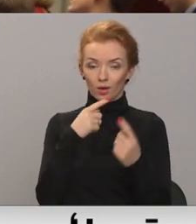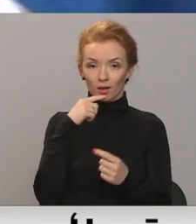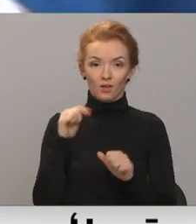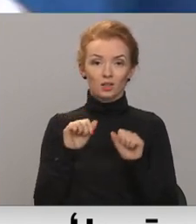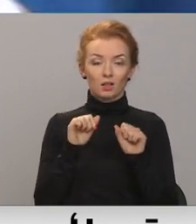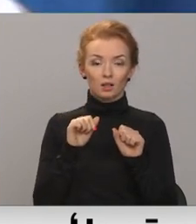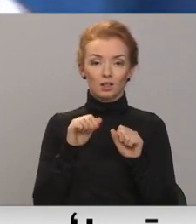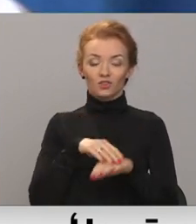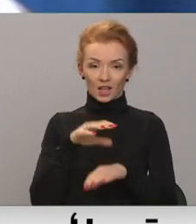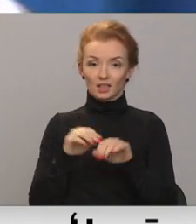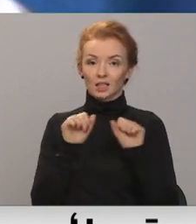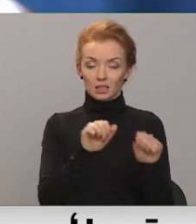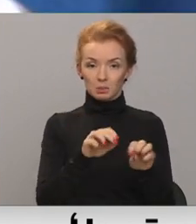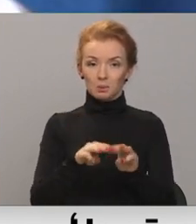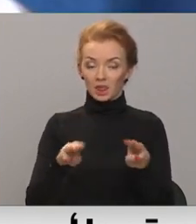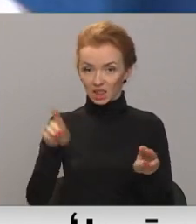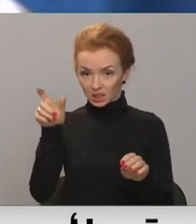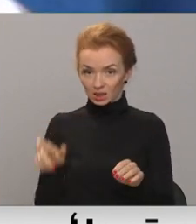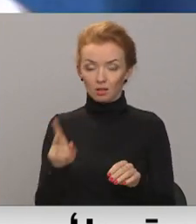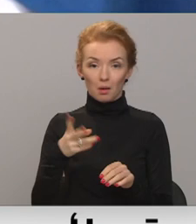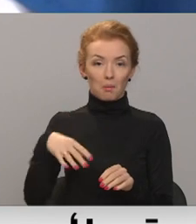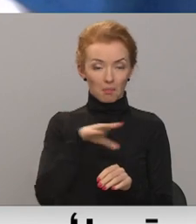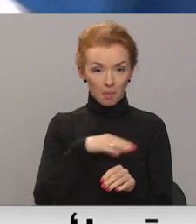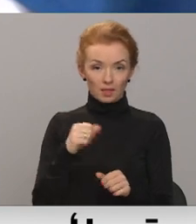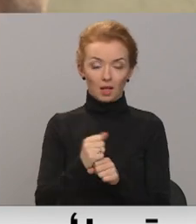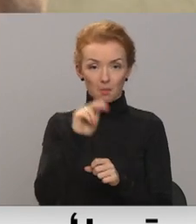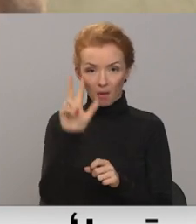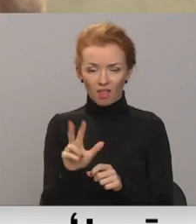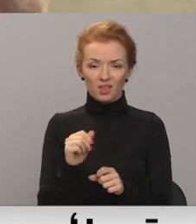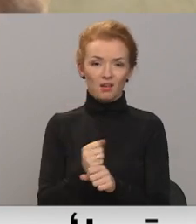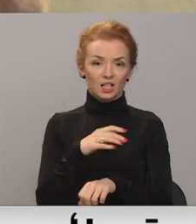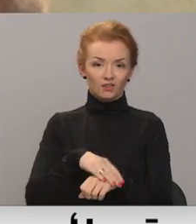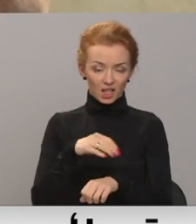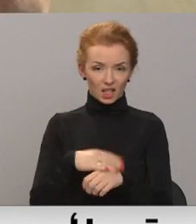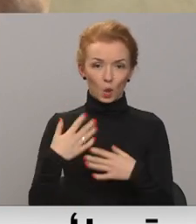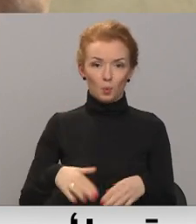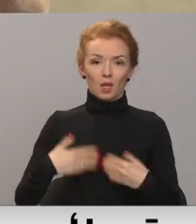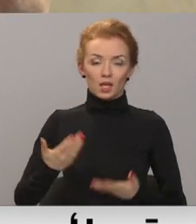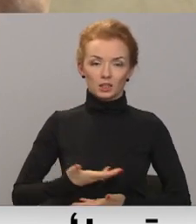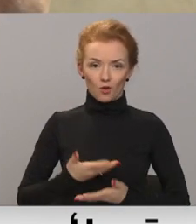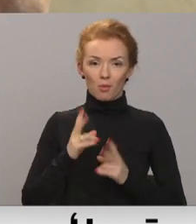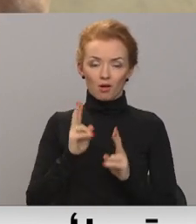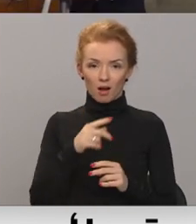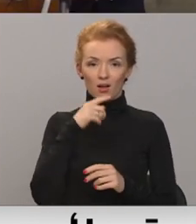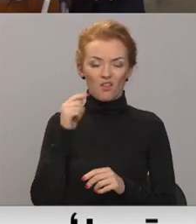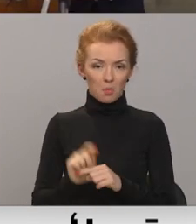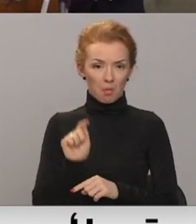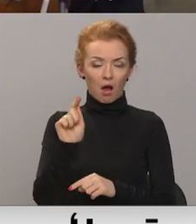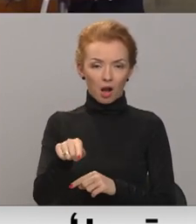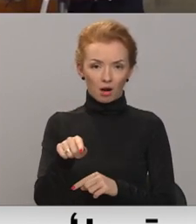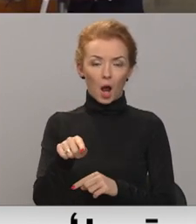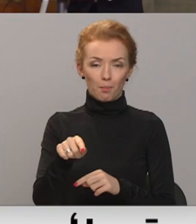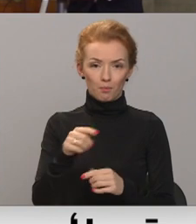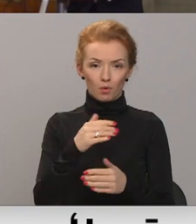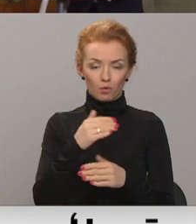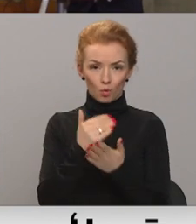aizsardzības ministrs, norādot, ka mēs visi, gan Baltijas valsts, gan Zviedrija, piedzīvojam to, ka Krievija pārkāpi normas, pārkāpi